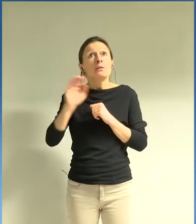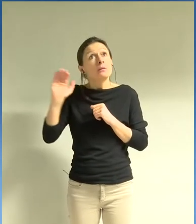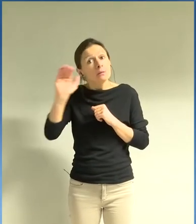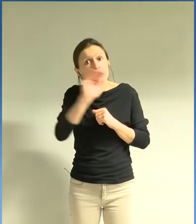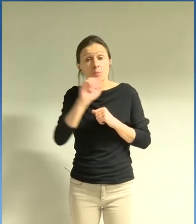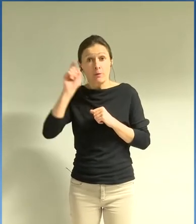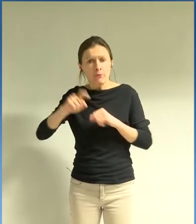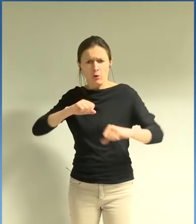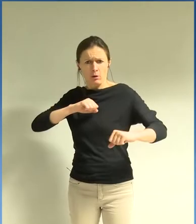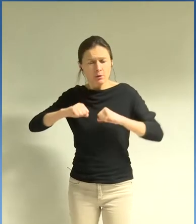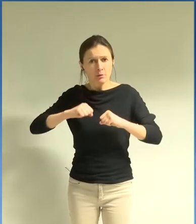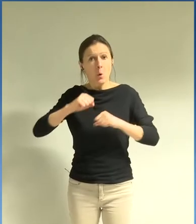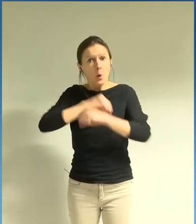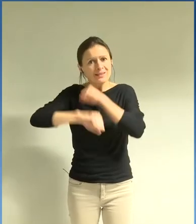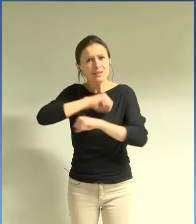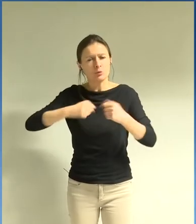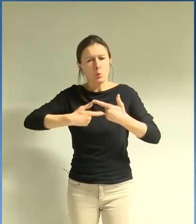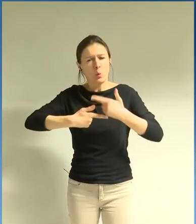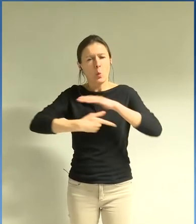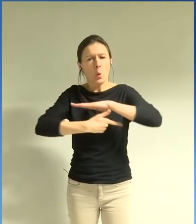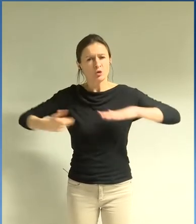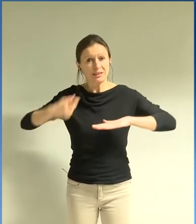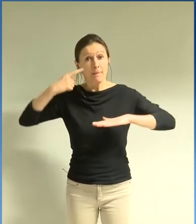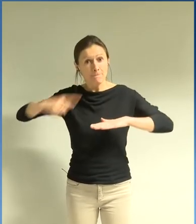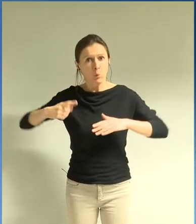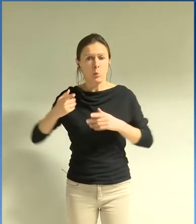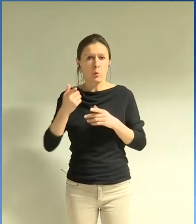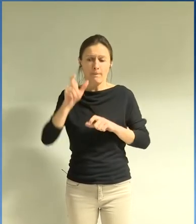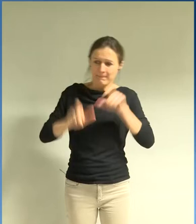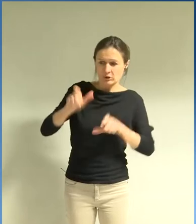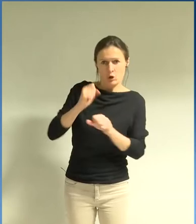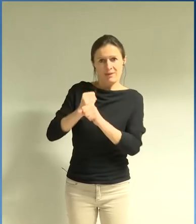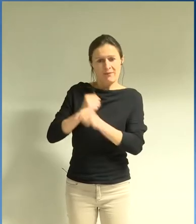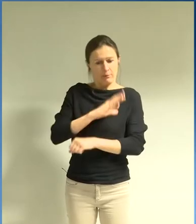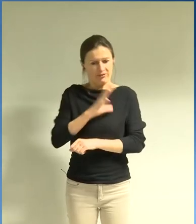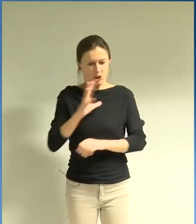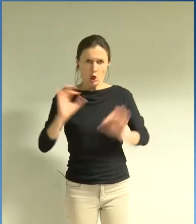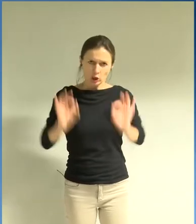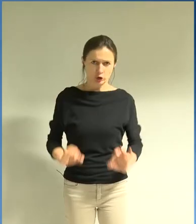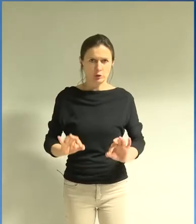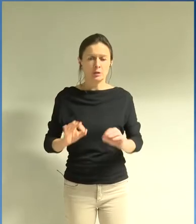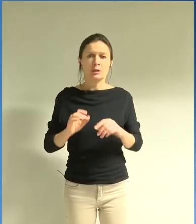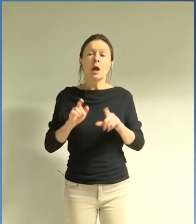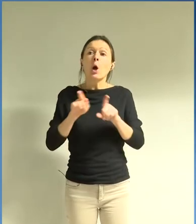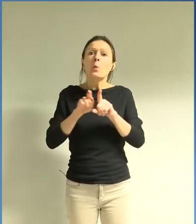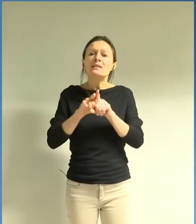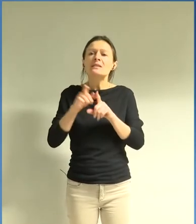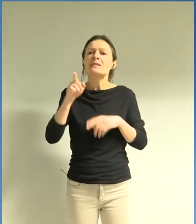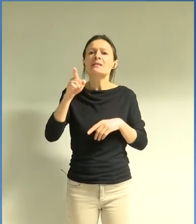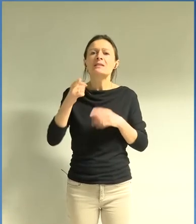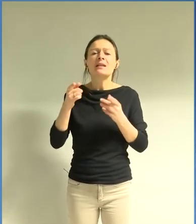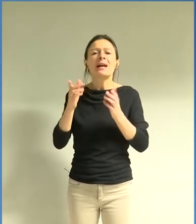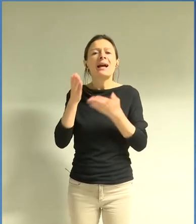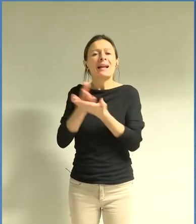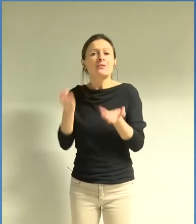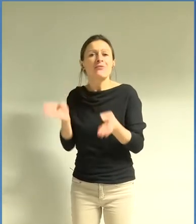personnelles dont ils ont la charge en matière d'amélioration de leurs conditions de travail de surseoir à la fermeture des